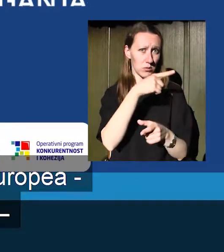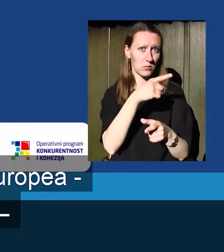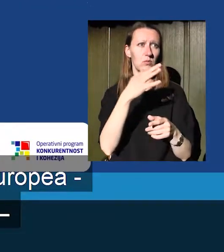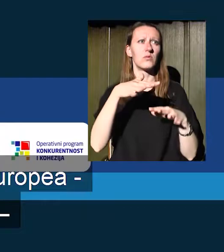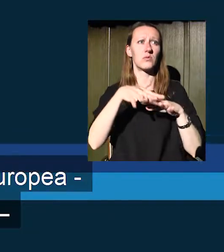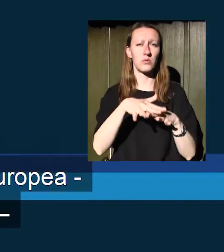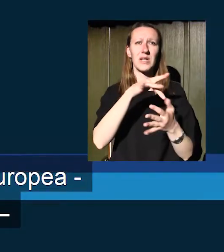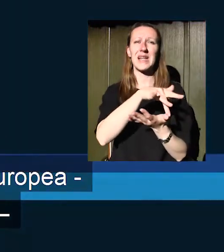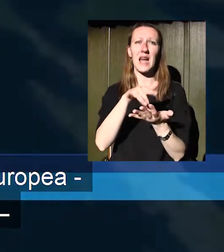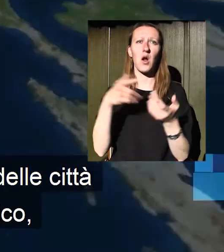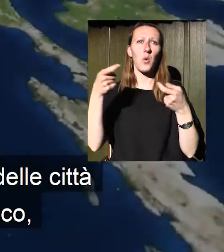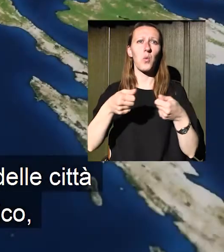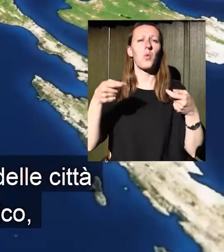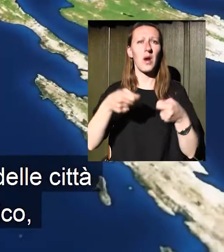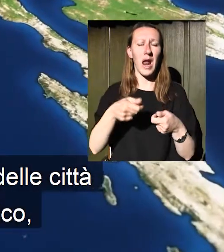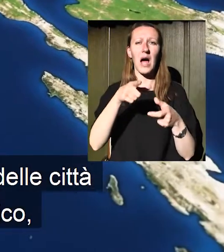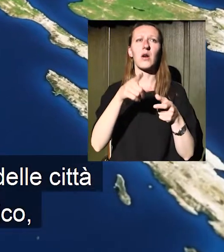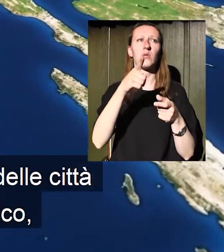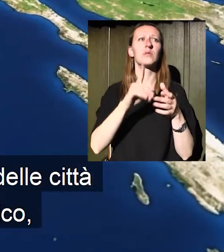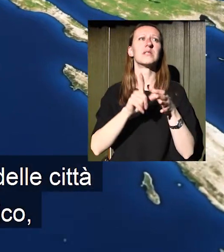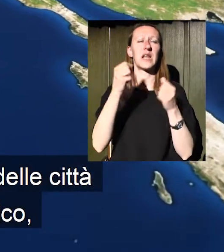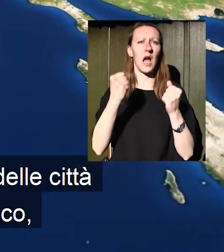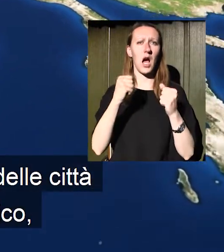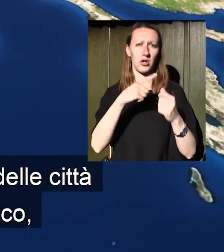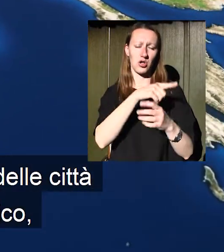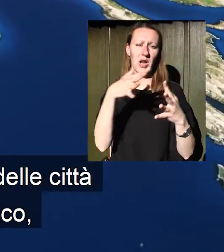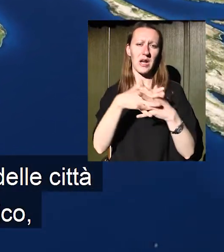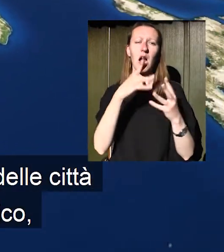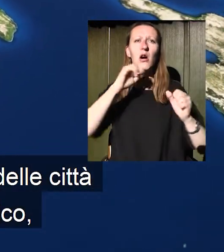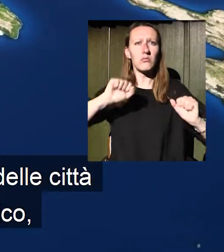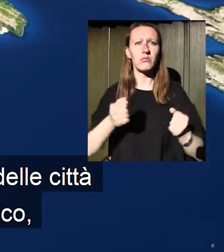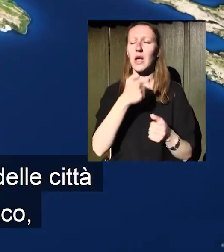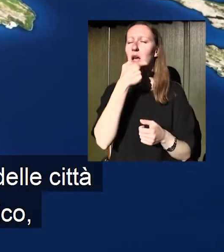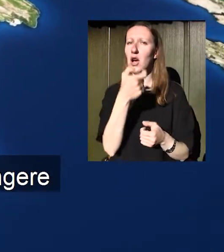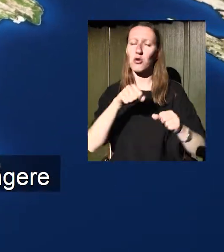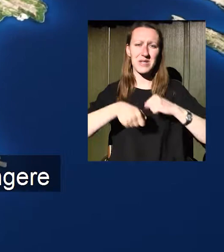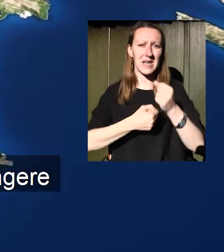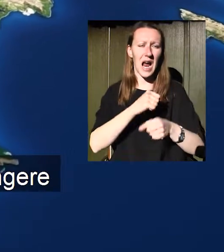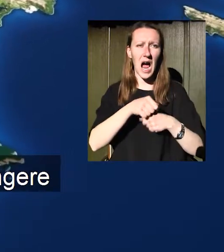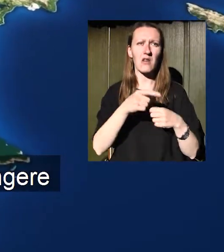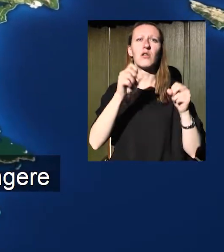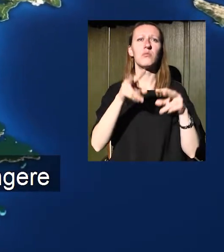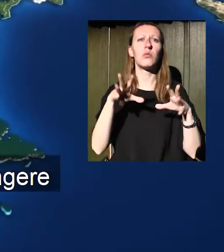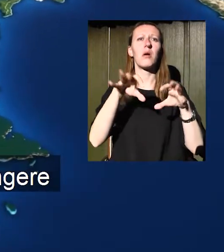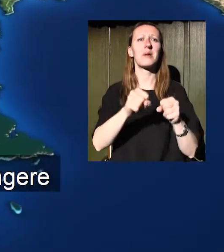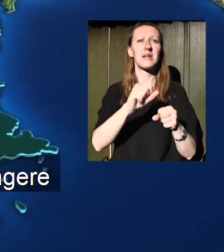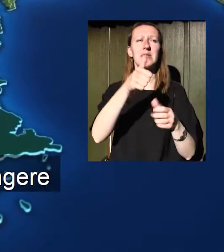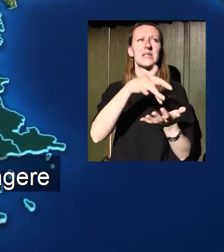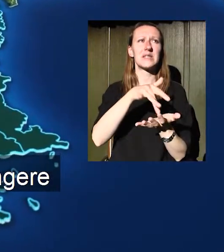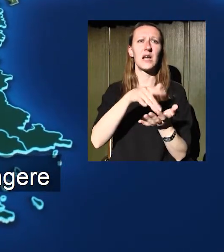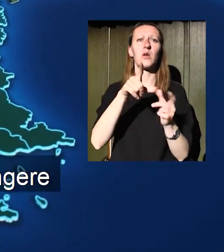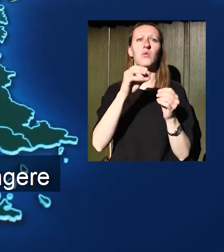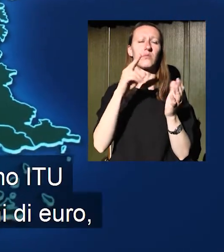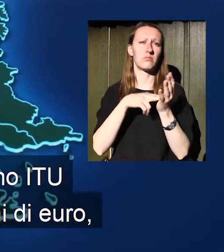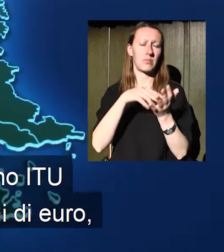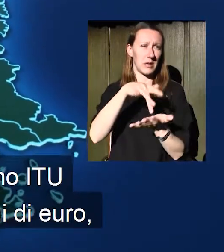integralna teritorijalna ulaganja, uvedenim s ciljem jačanja uloge gradova kao pokretača gospodarskog razvoja, Puli je pripala uloga središta urbanog